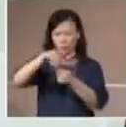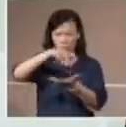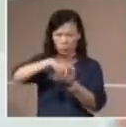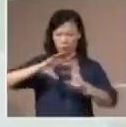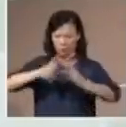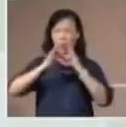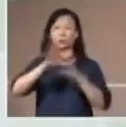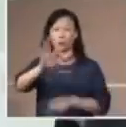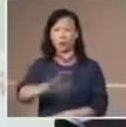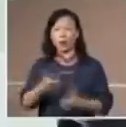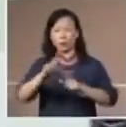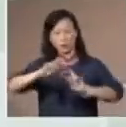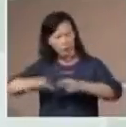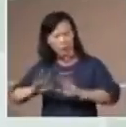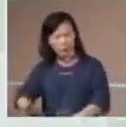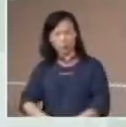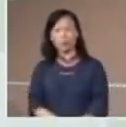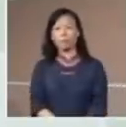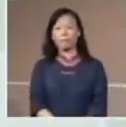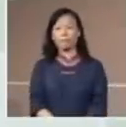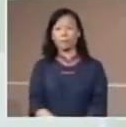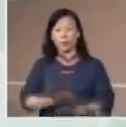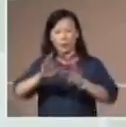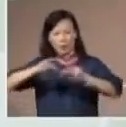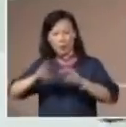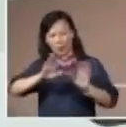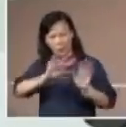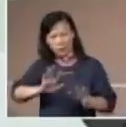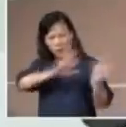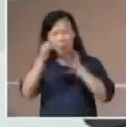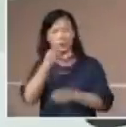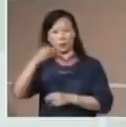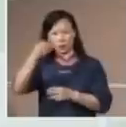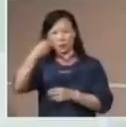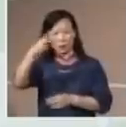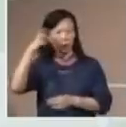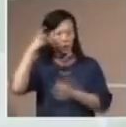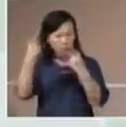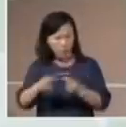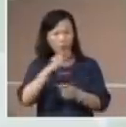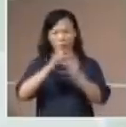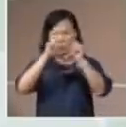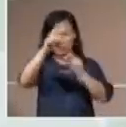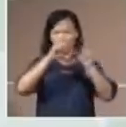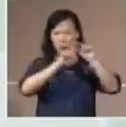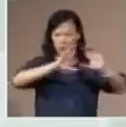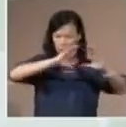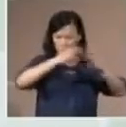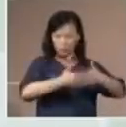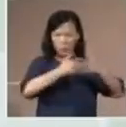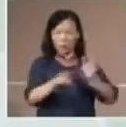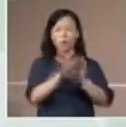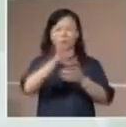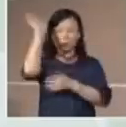家。所以呢，咱无咧改变现状，改变现状的呢是九二共识，是一个中国，是唔是现在是，是